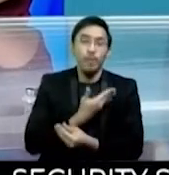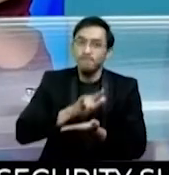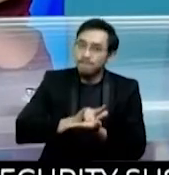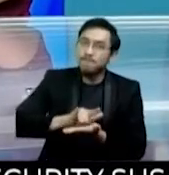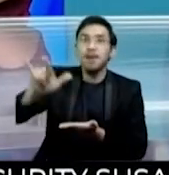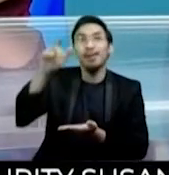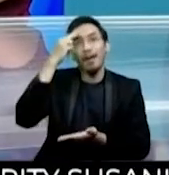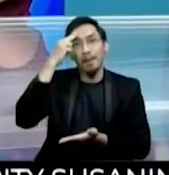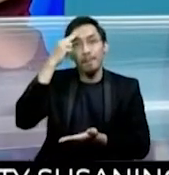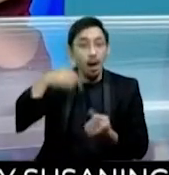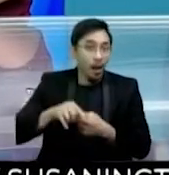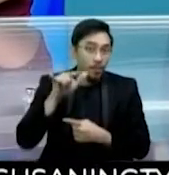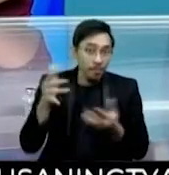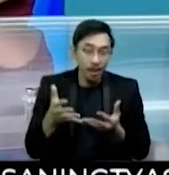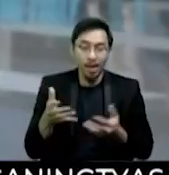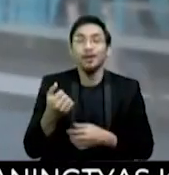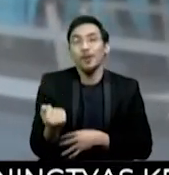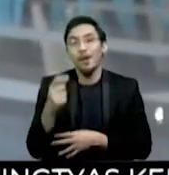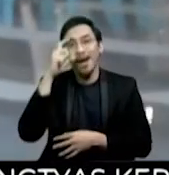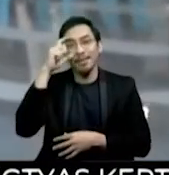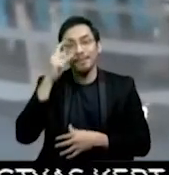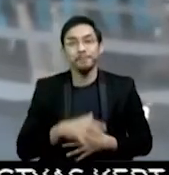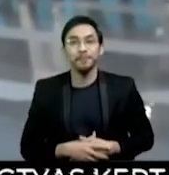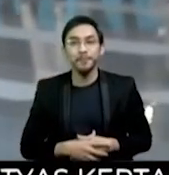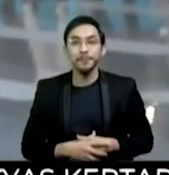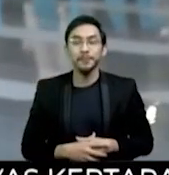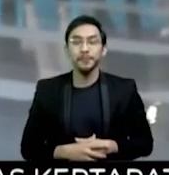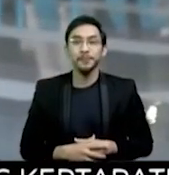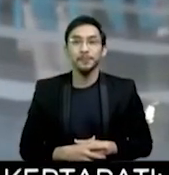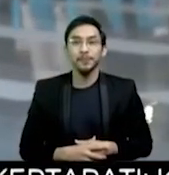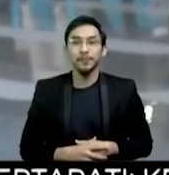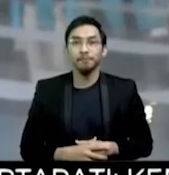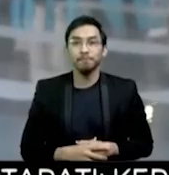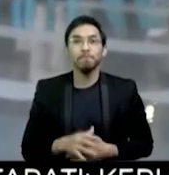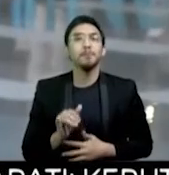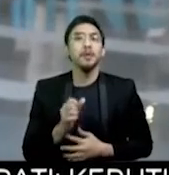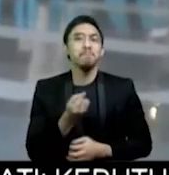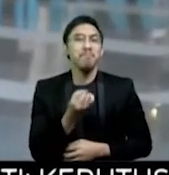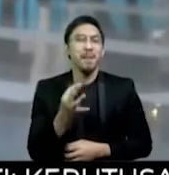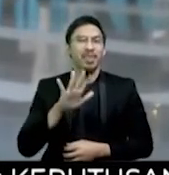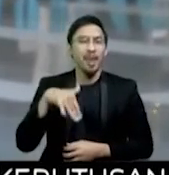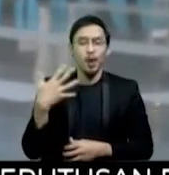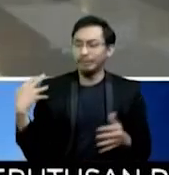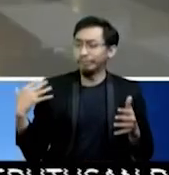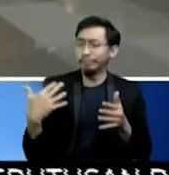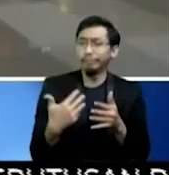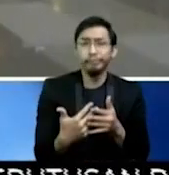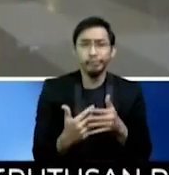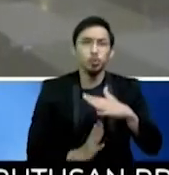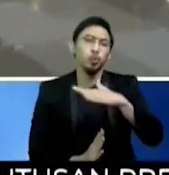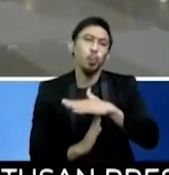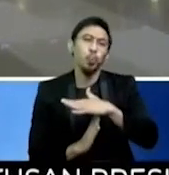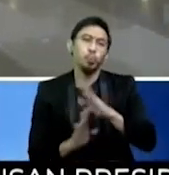Bandara Soekarno-Hatta. Ya baik pemirsa, setelah sebelumnya mengalami penundaan pada akhir tahun 2021, saat